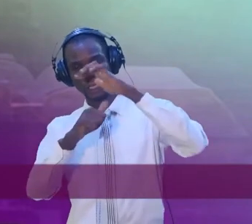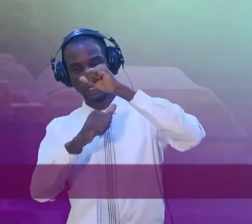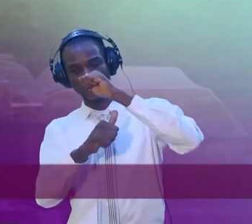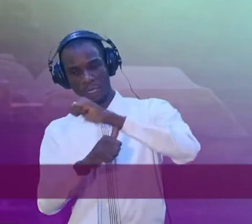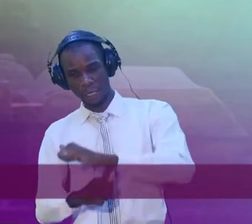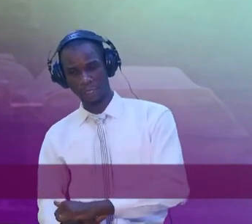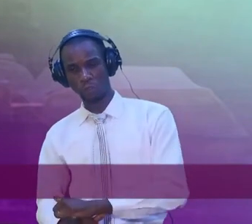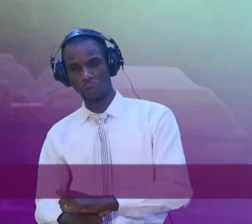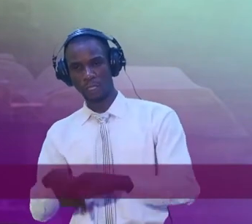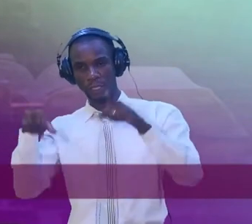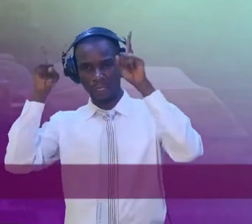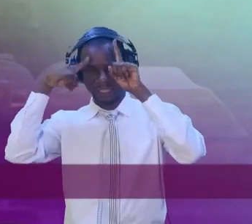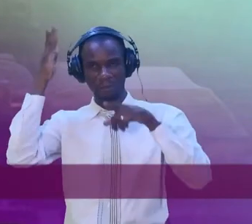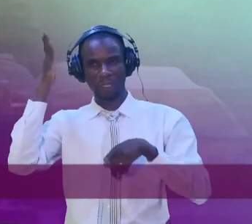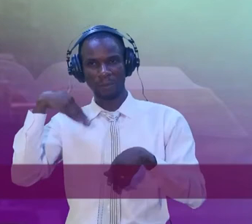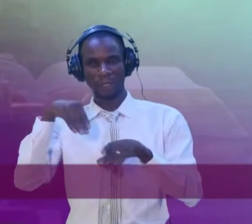Yesu Kristo